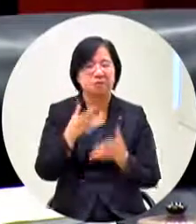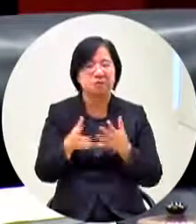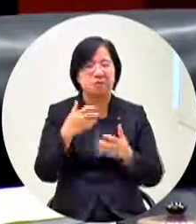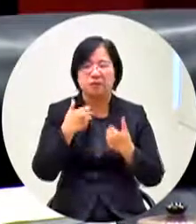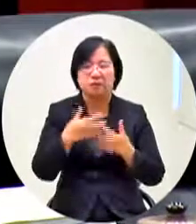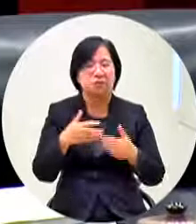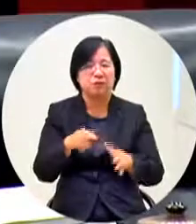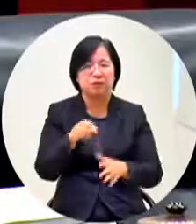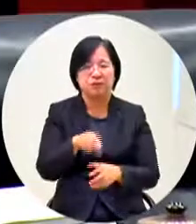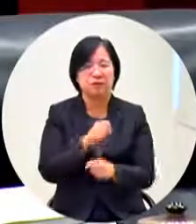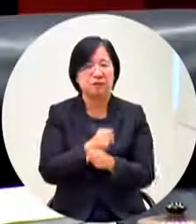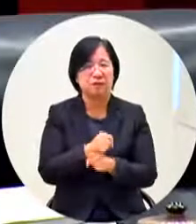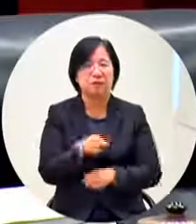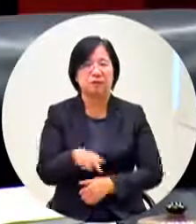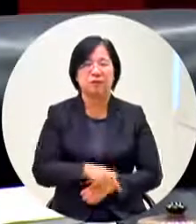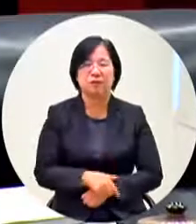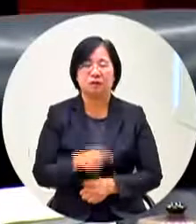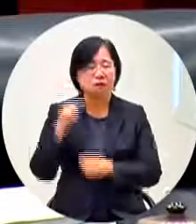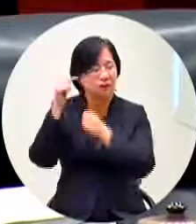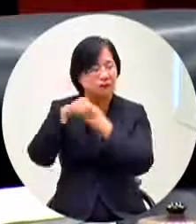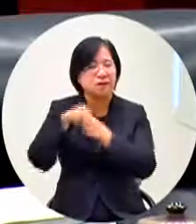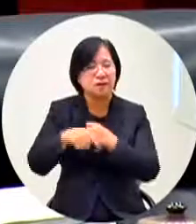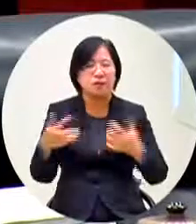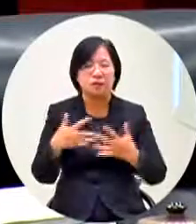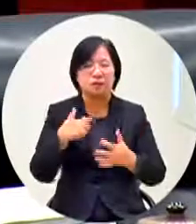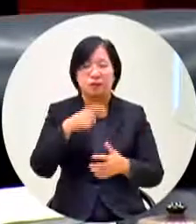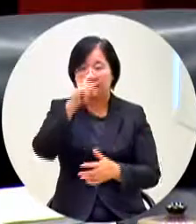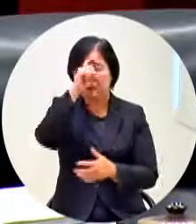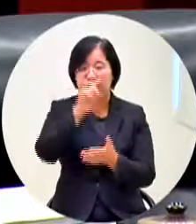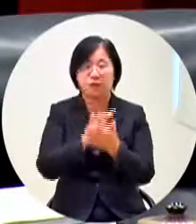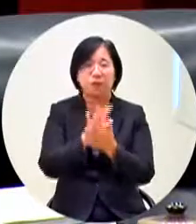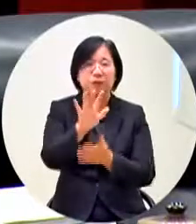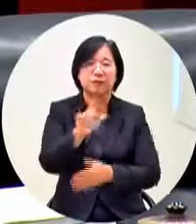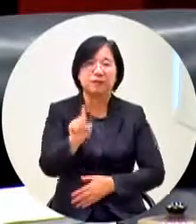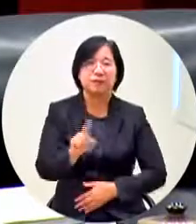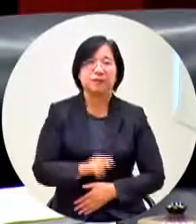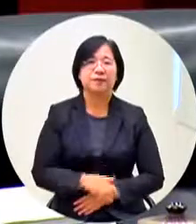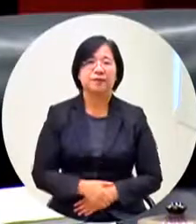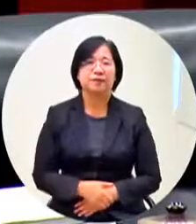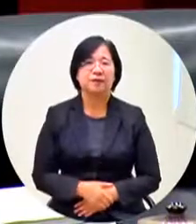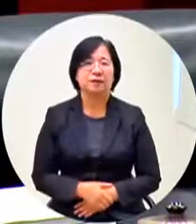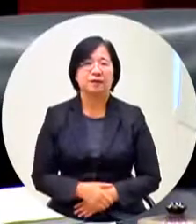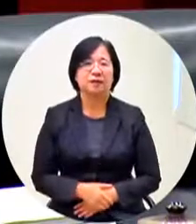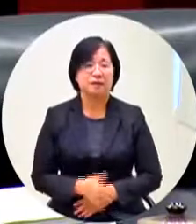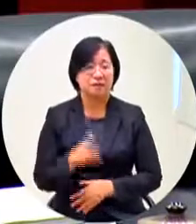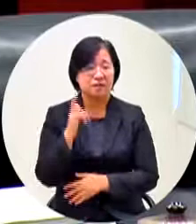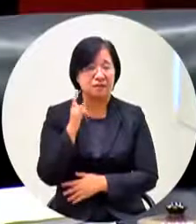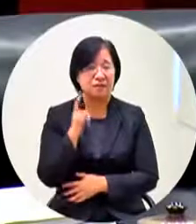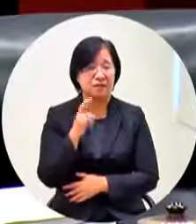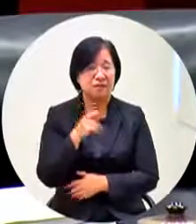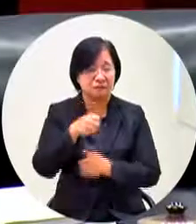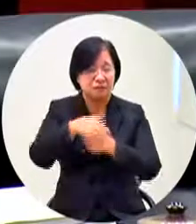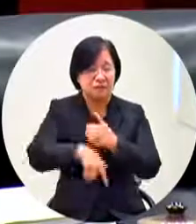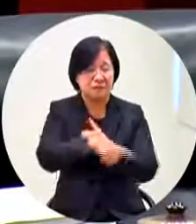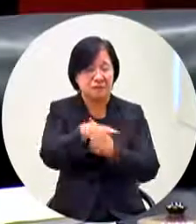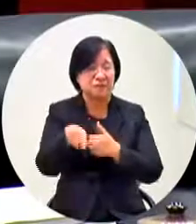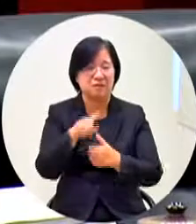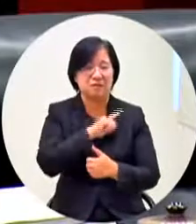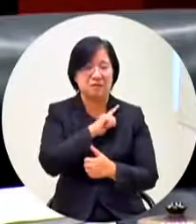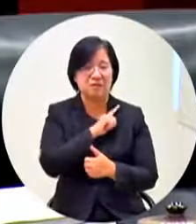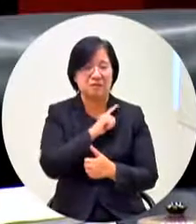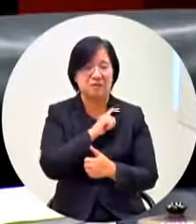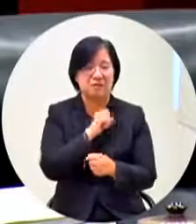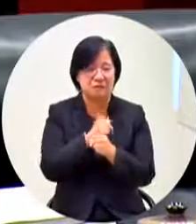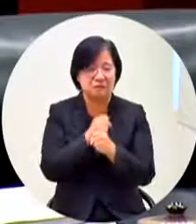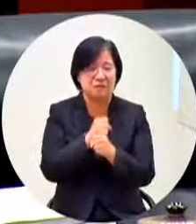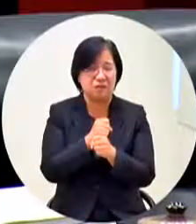也不要再跟你研究这个问题。我希望未来探索期间，我就做好你们自己的本分的工